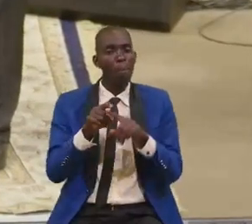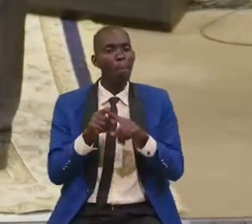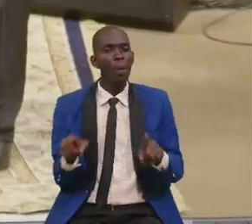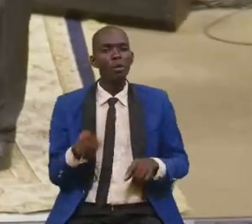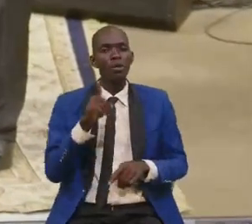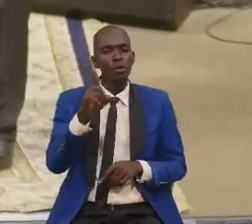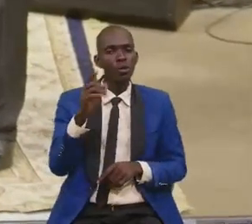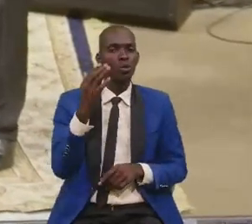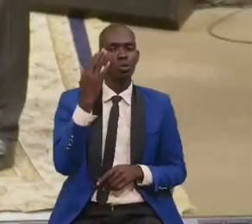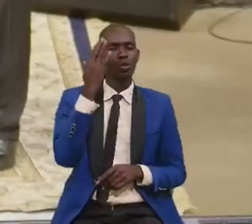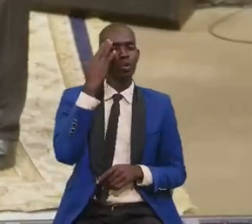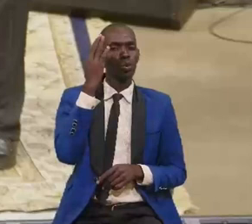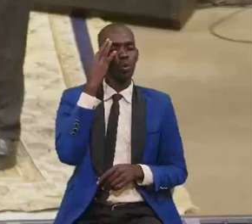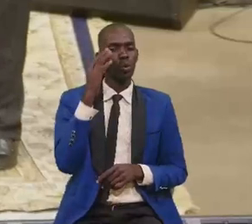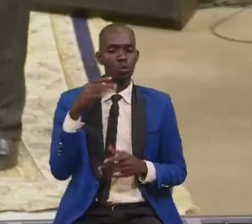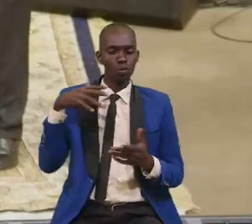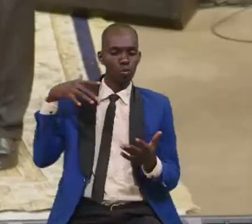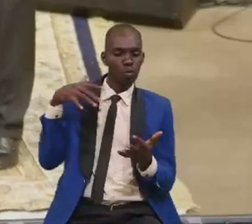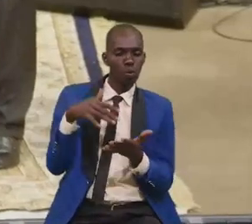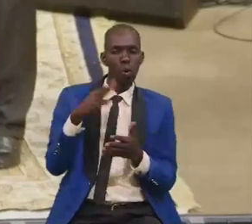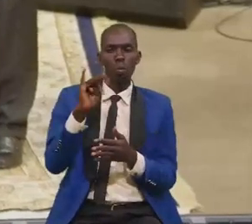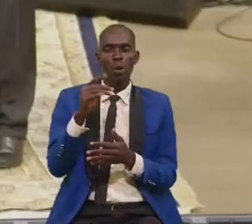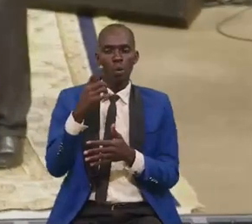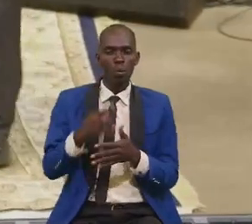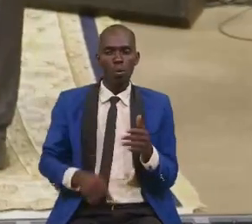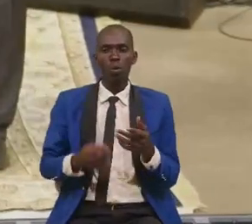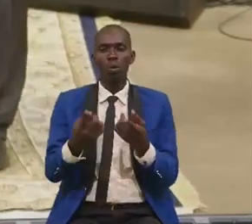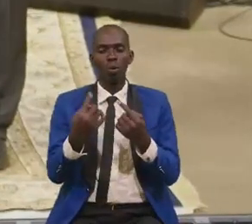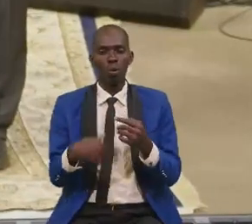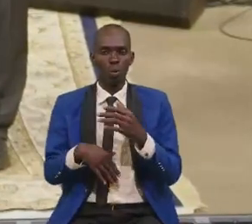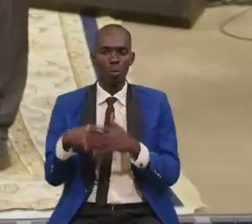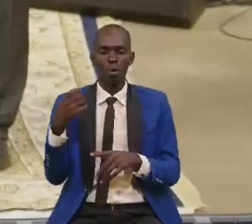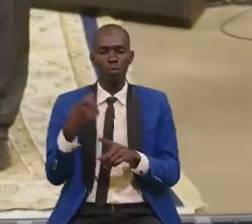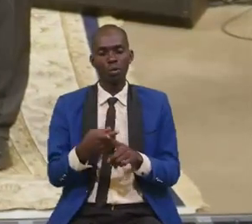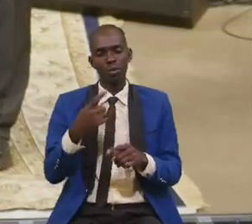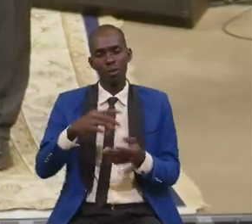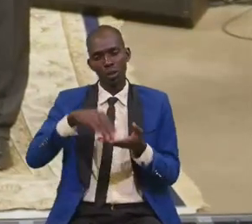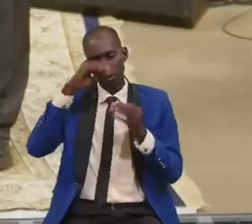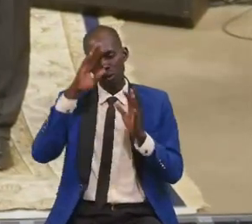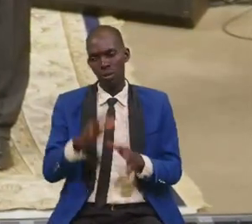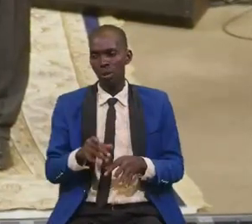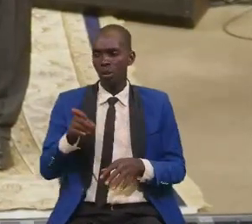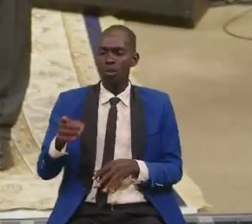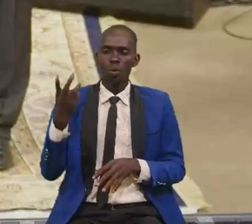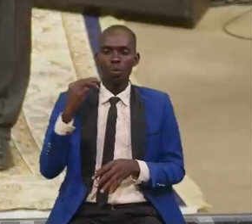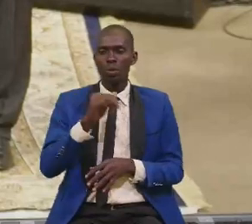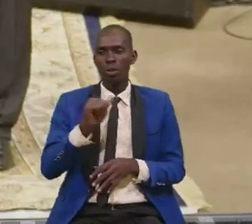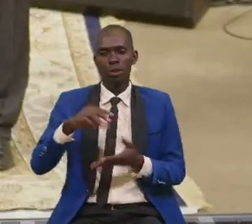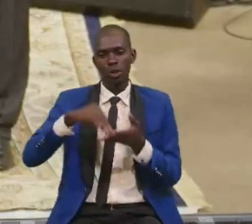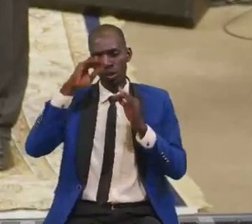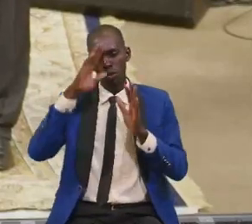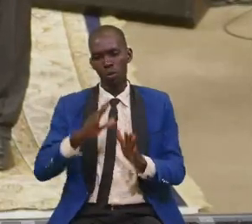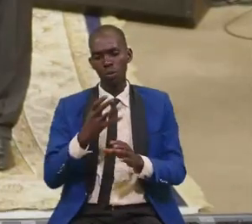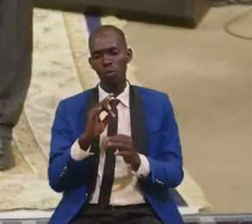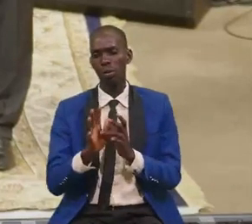reconnu qu'il... Vous reconnaissez l'étude de ce qui sort de l'élève. Il était un étudiant de la Bible, un étudiant